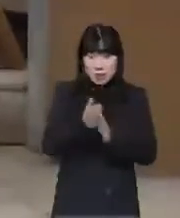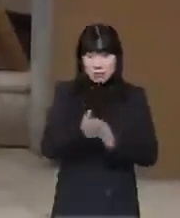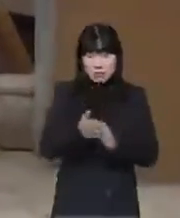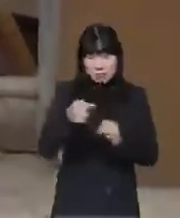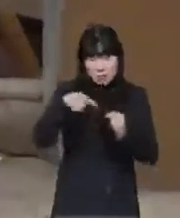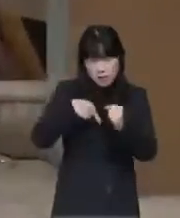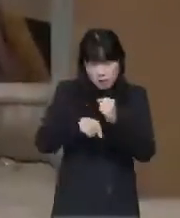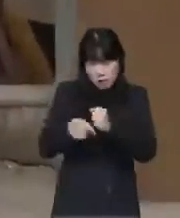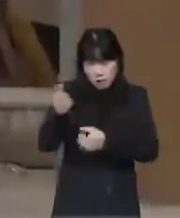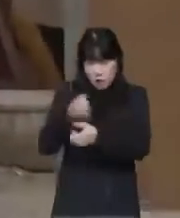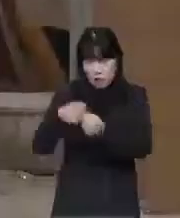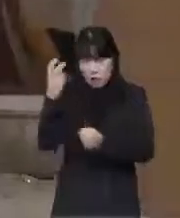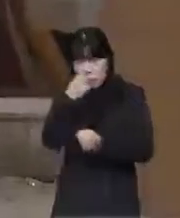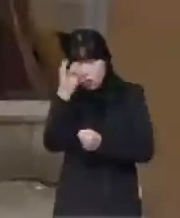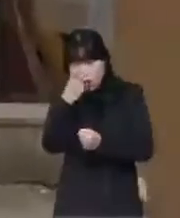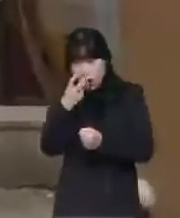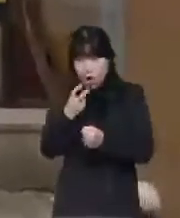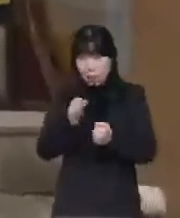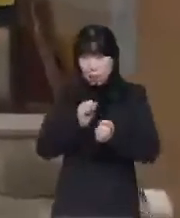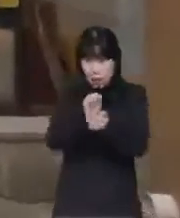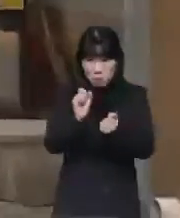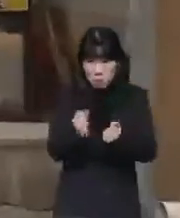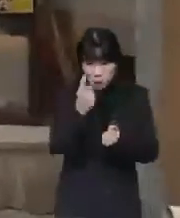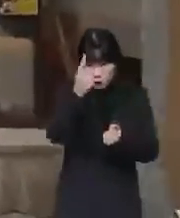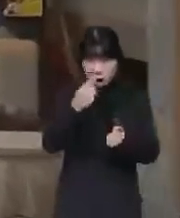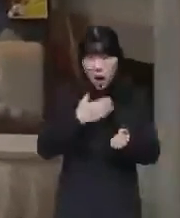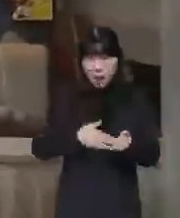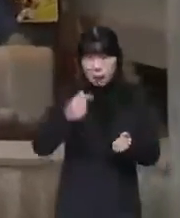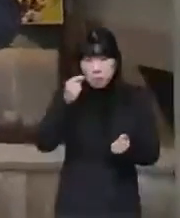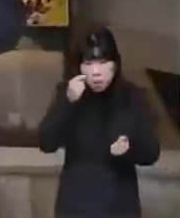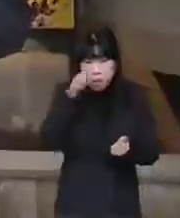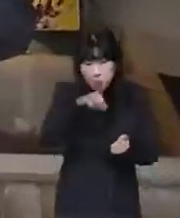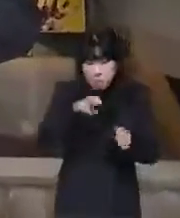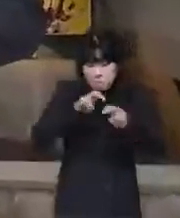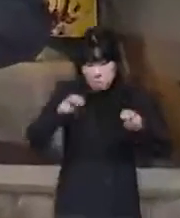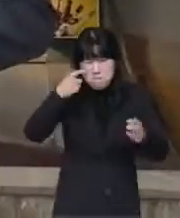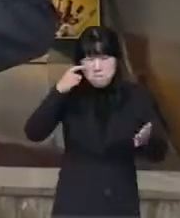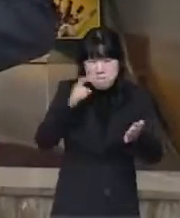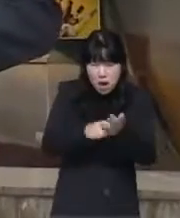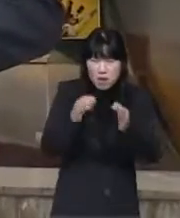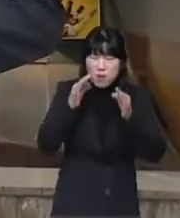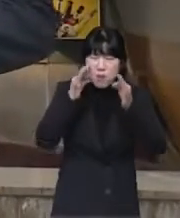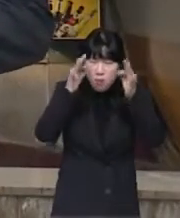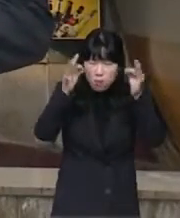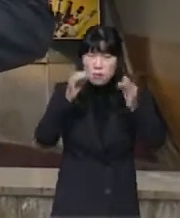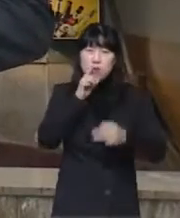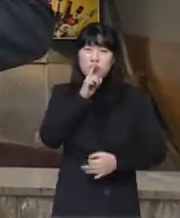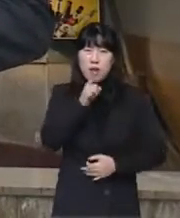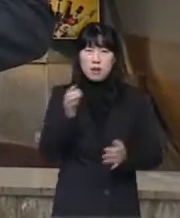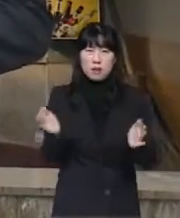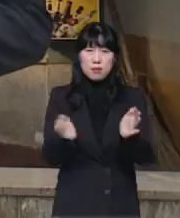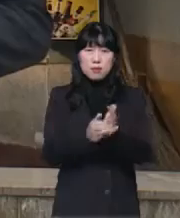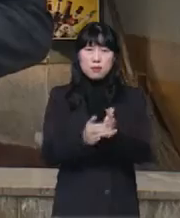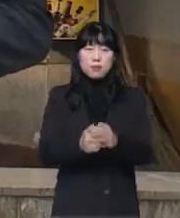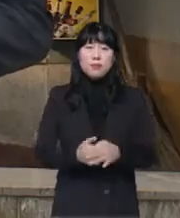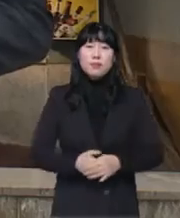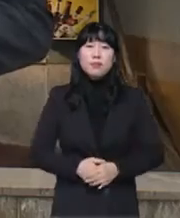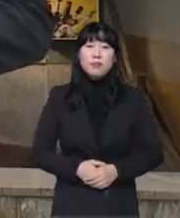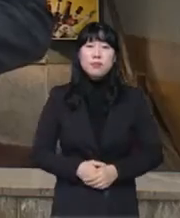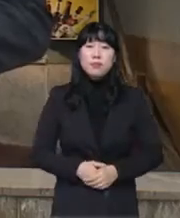역학 조사를 벌여 경로가 불분명한 감염을 반드시 찾아야 겠다는 가봅니다 kbc 박승현